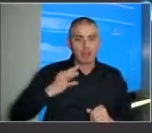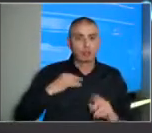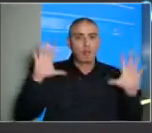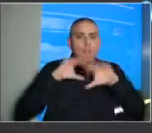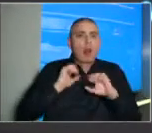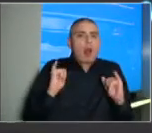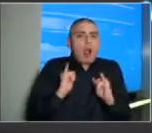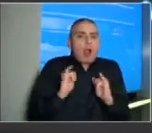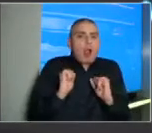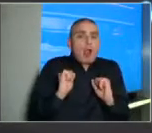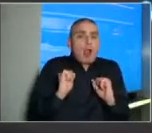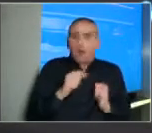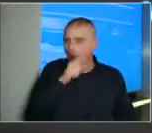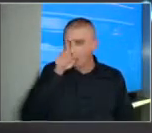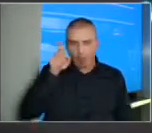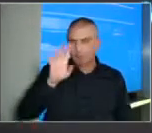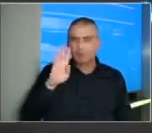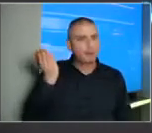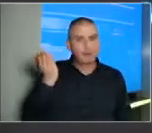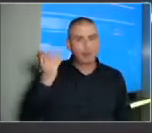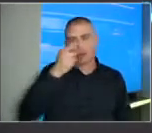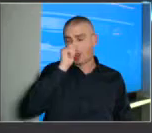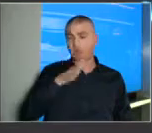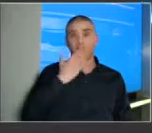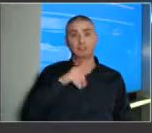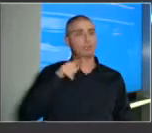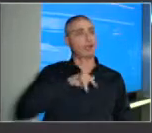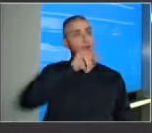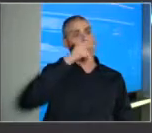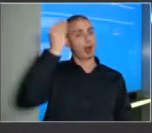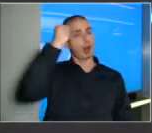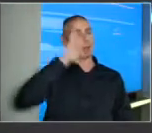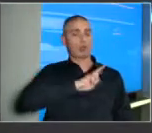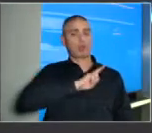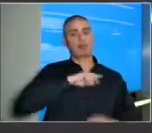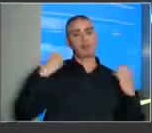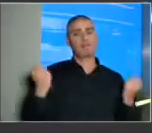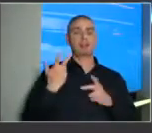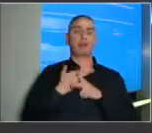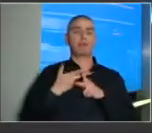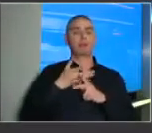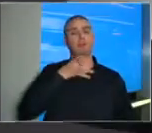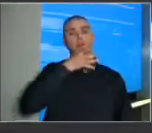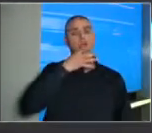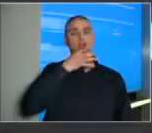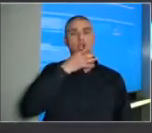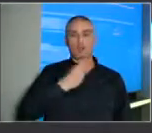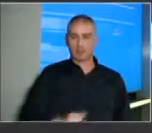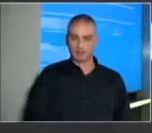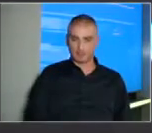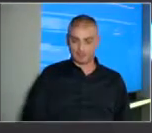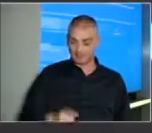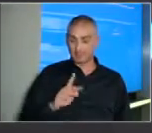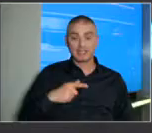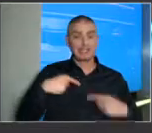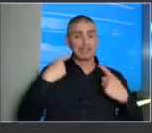קפואים, אתה בנימין נתניהו עזבת את ישראל כדי ללמוד אנגלית ולתרגל אותה במסיבות קוקטייל מפוארות. בימים